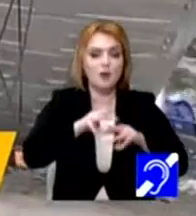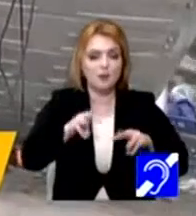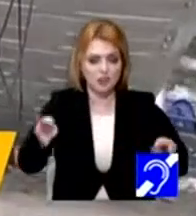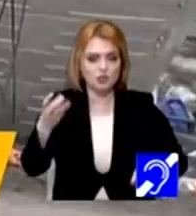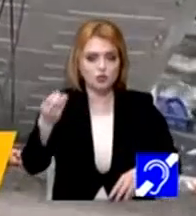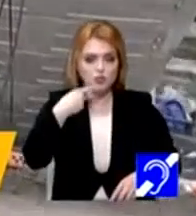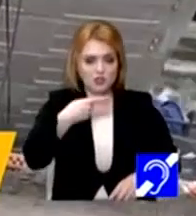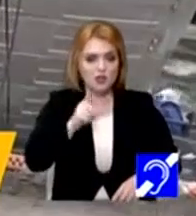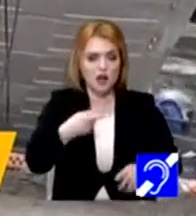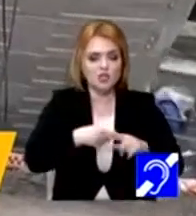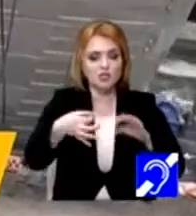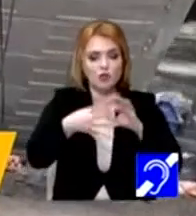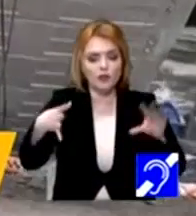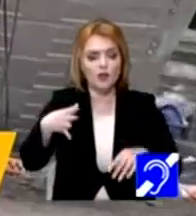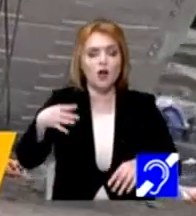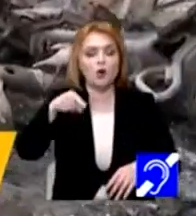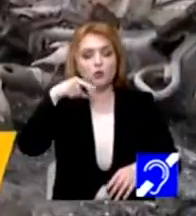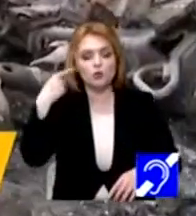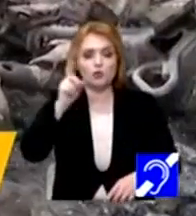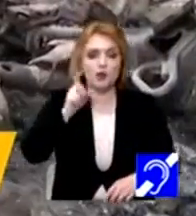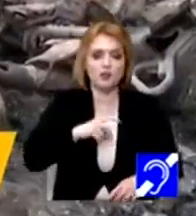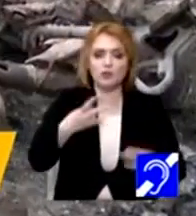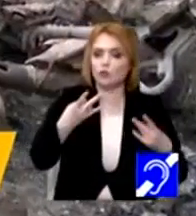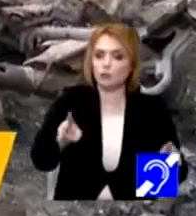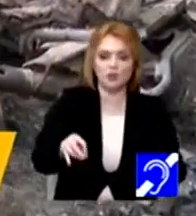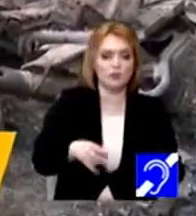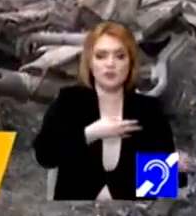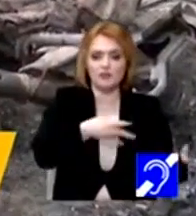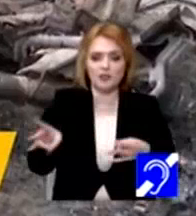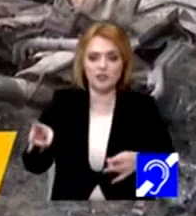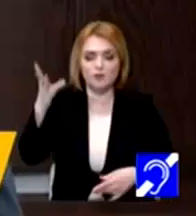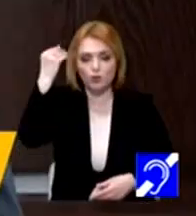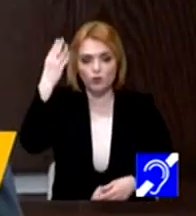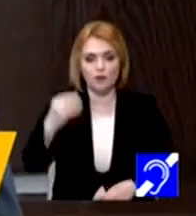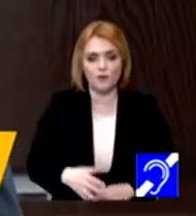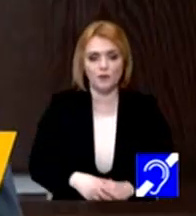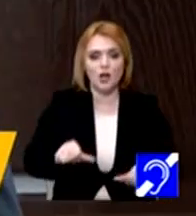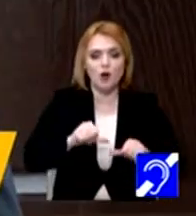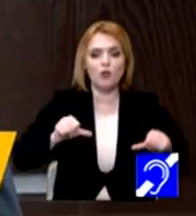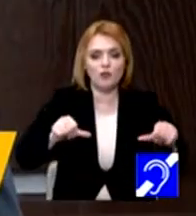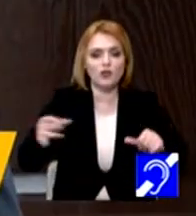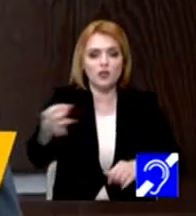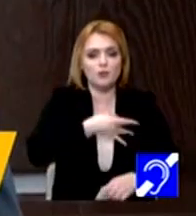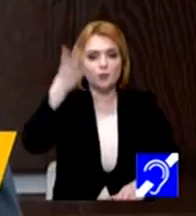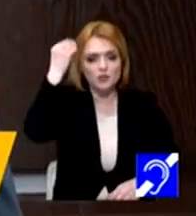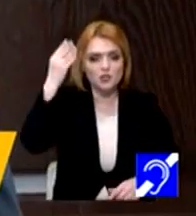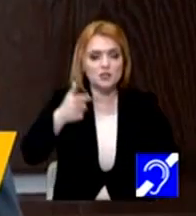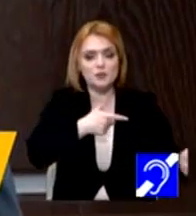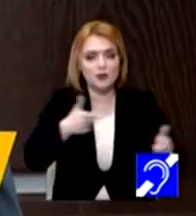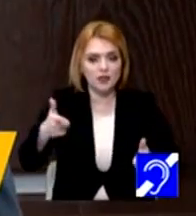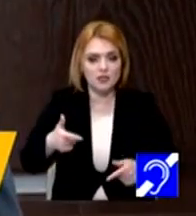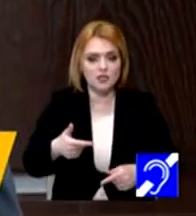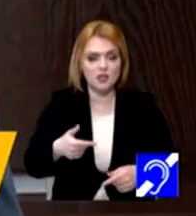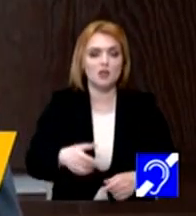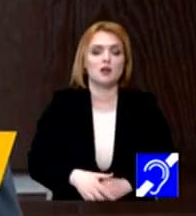externe declară că conflictul ruso-ucrainean nu ar trebui să afecteze Republica Moldova. Guvernul Republicii Moldova se pregătește pentru